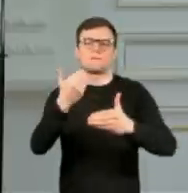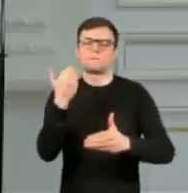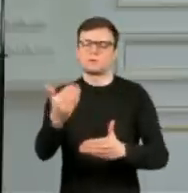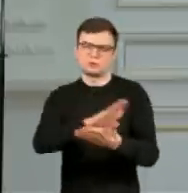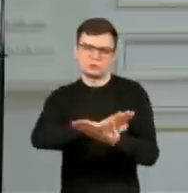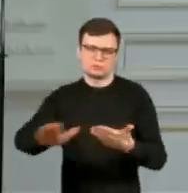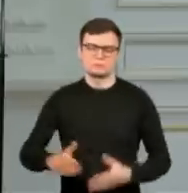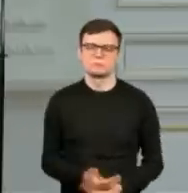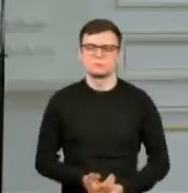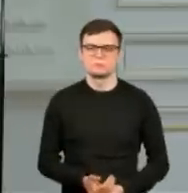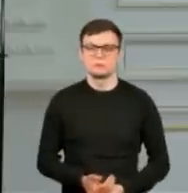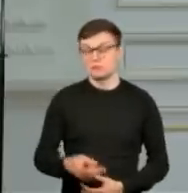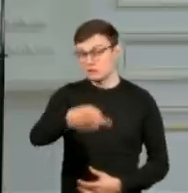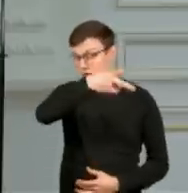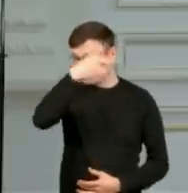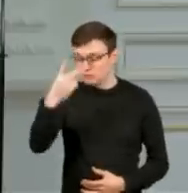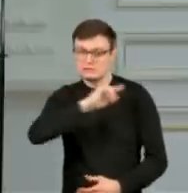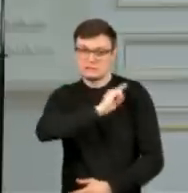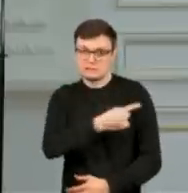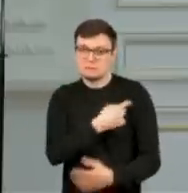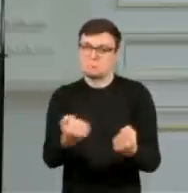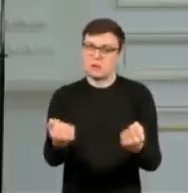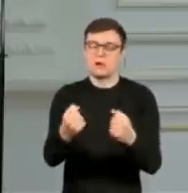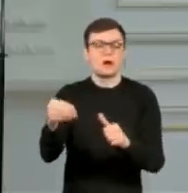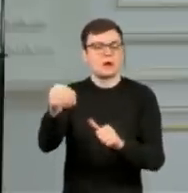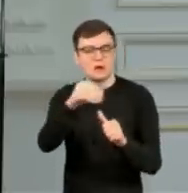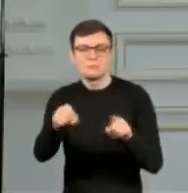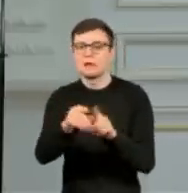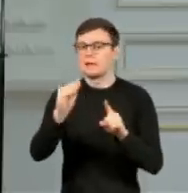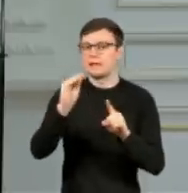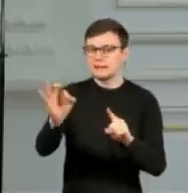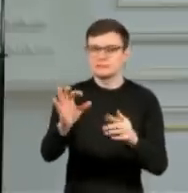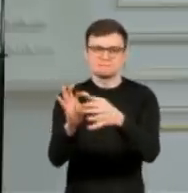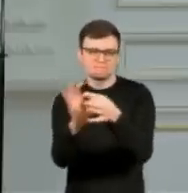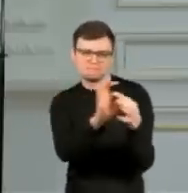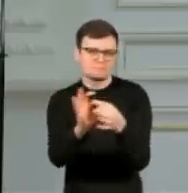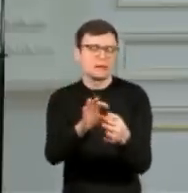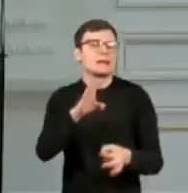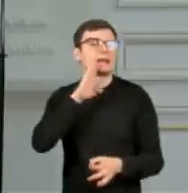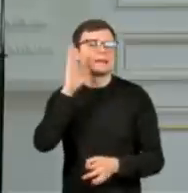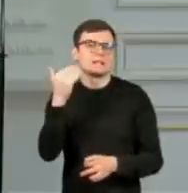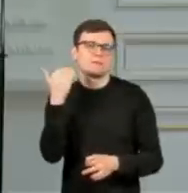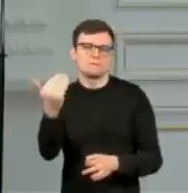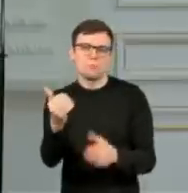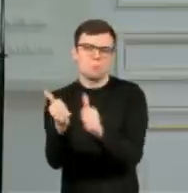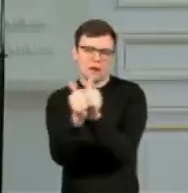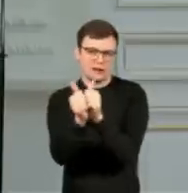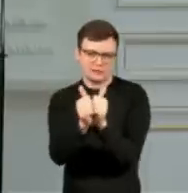Lietuva taip pat tvirtai palaiko Armėnijos ir ES suartėjimą per rytų partnerystės